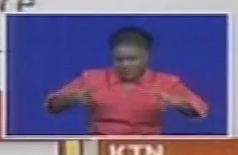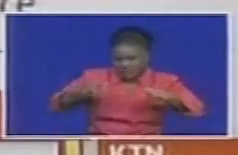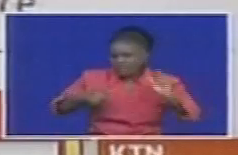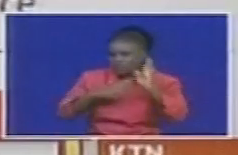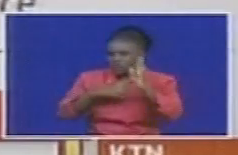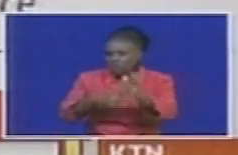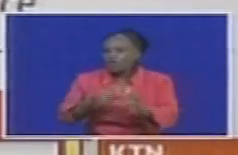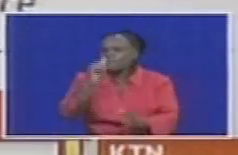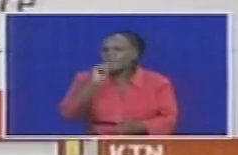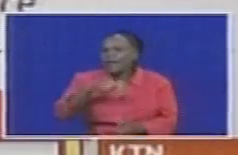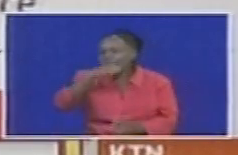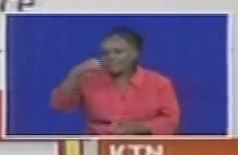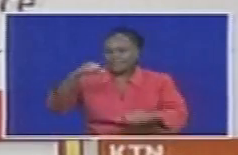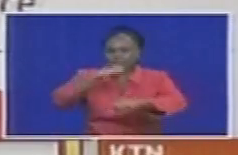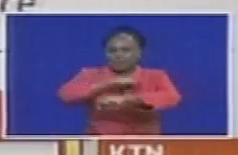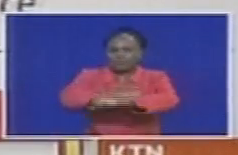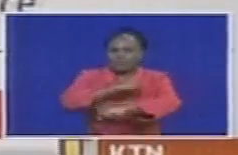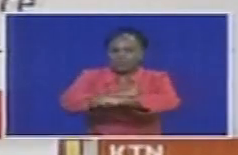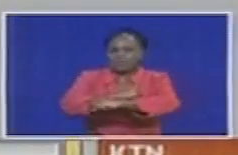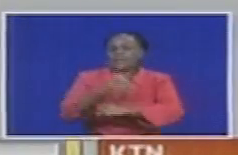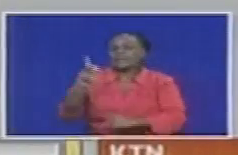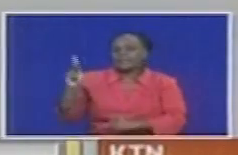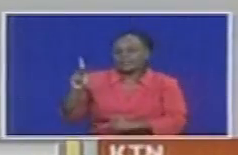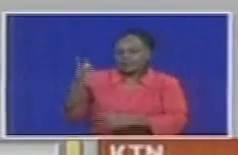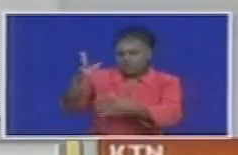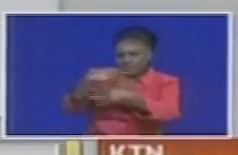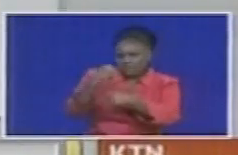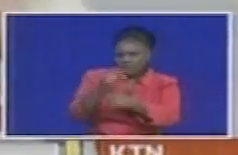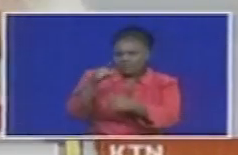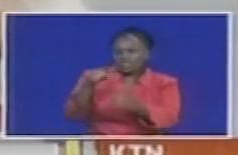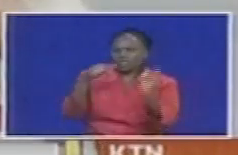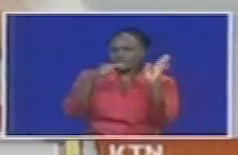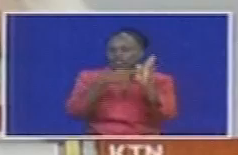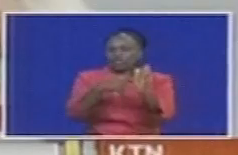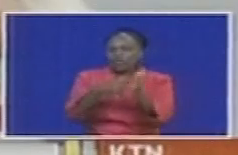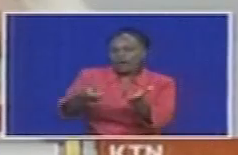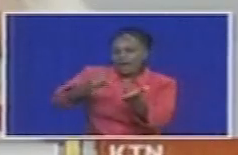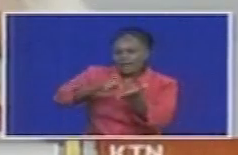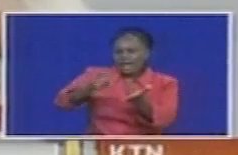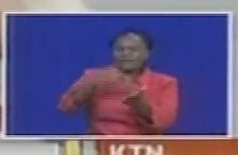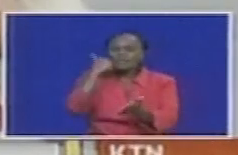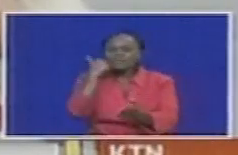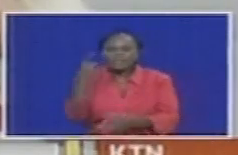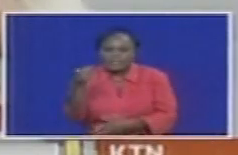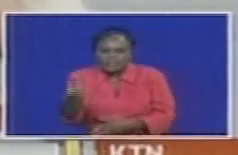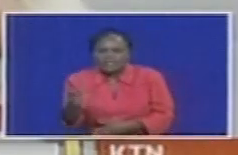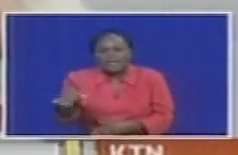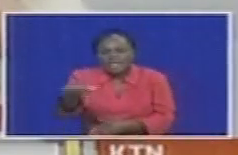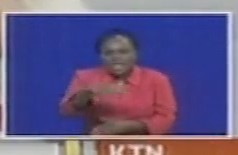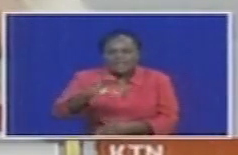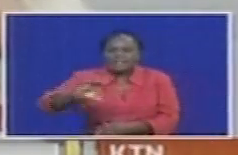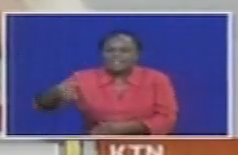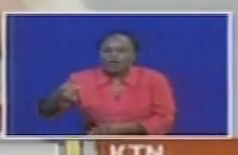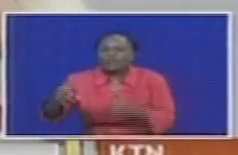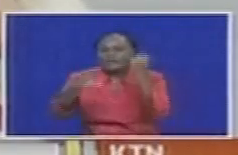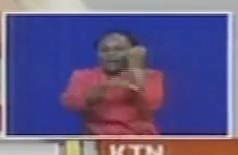za kibinafsi na shirika la Health Active Kids Kenya. Ni takwimu zinazoonyesha ongezeko la maradhi hayo katika maeneo ya mijini kote